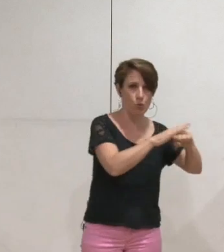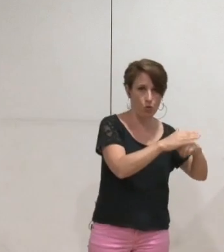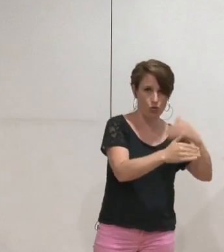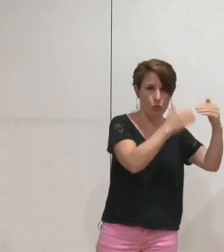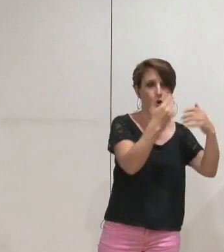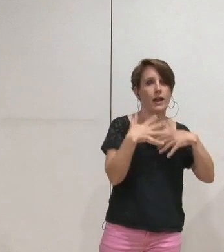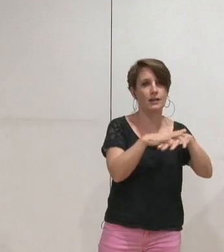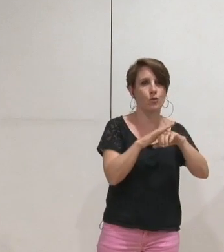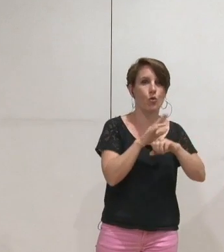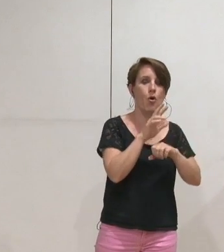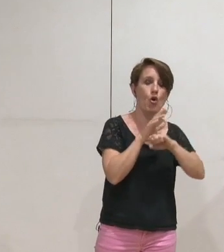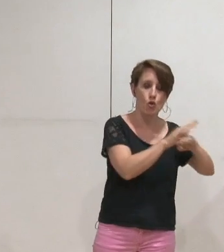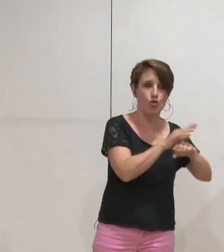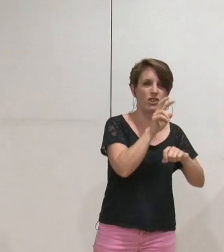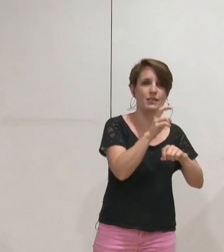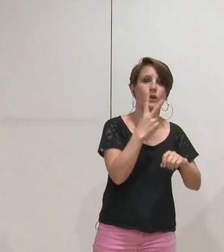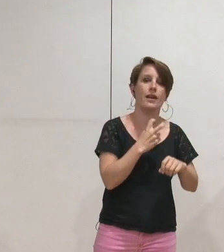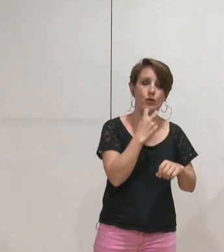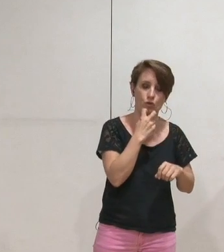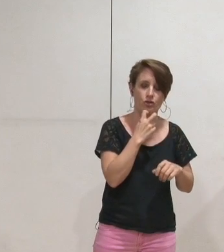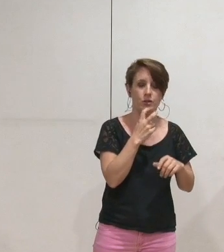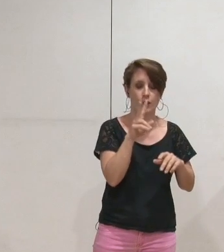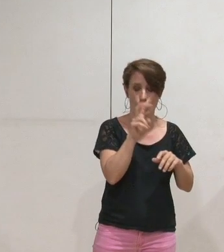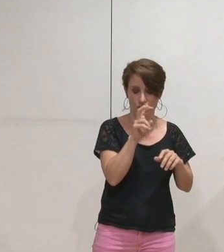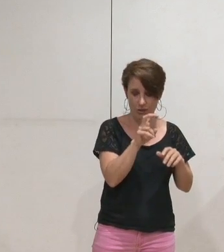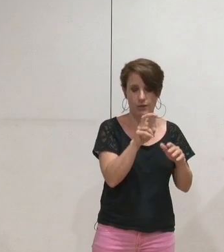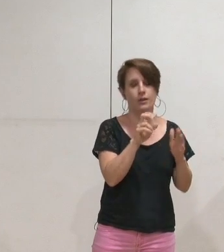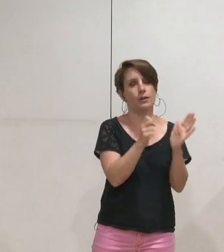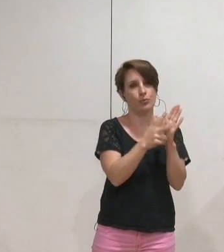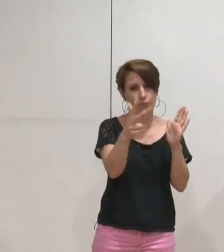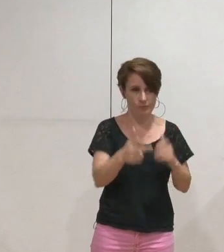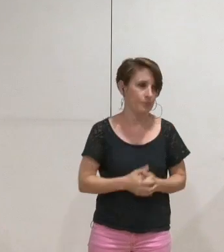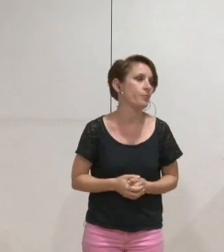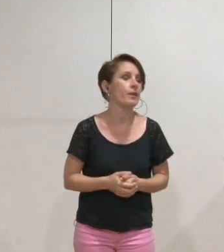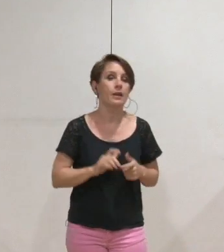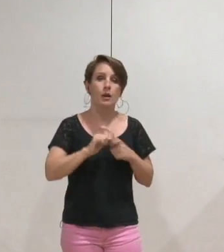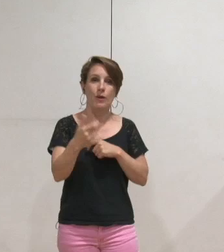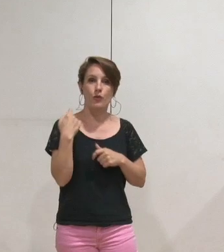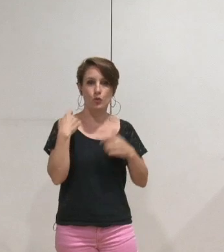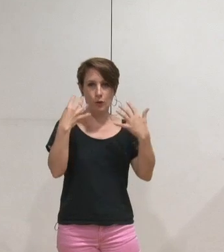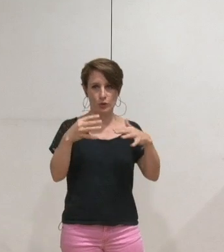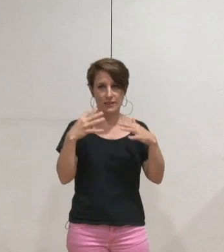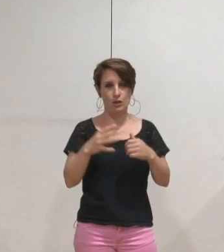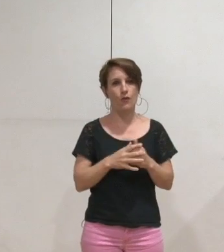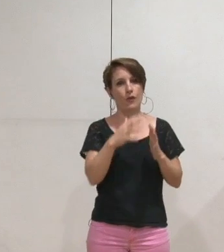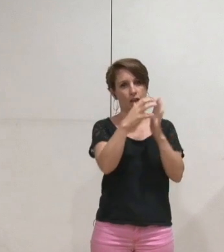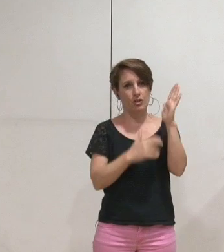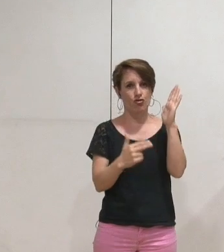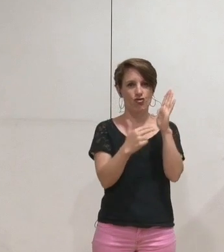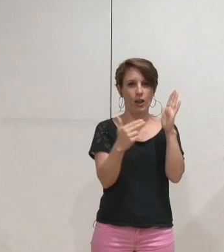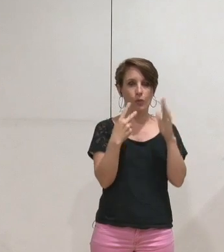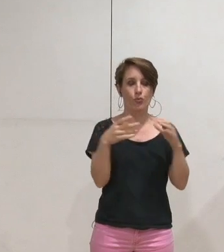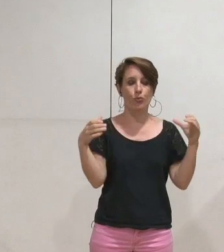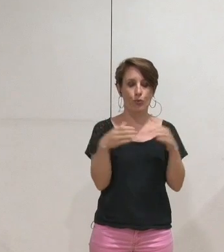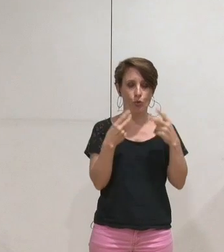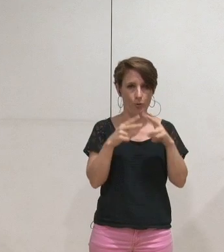écologistes délibération adopté la 19 l'adoption de la Charte du groupe ville relative à la gouvernance des établissements